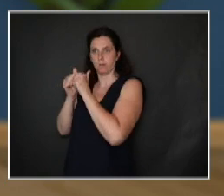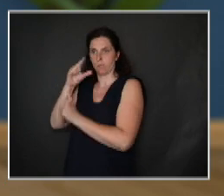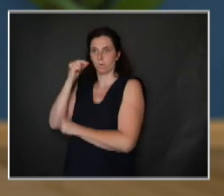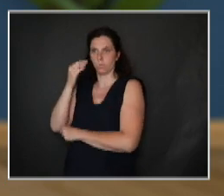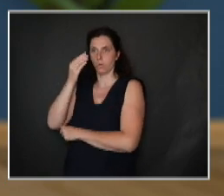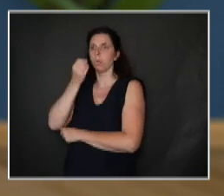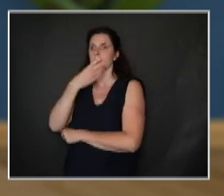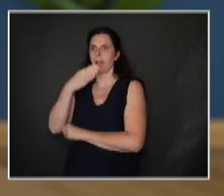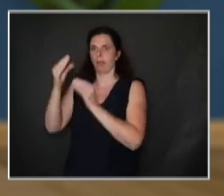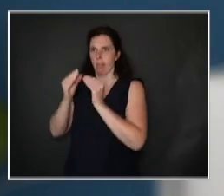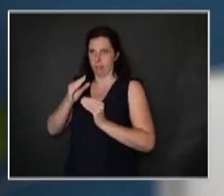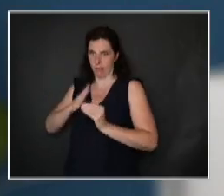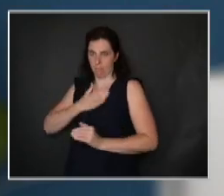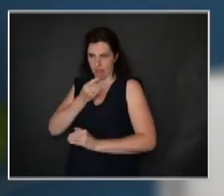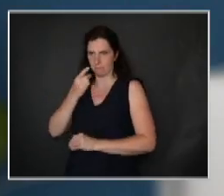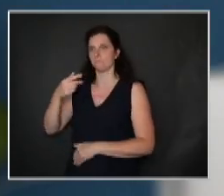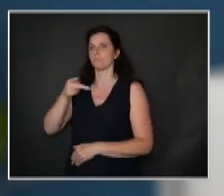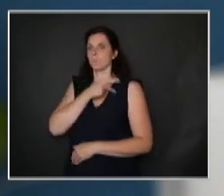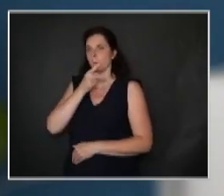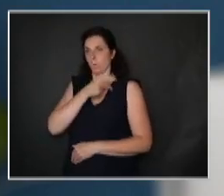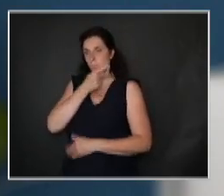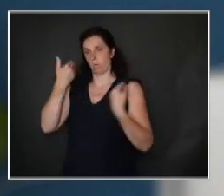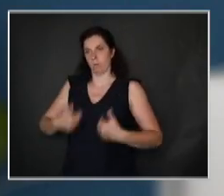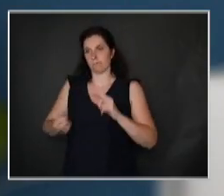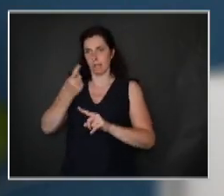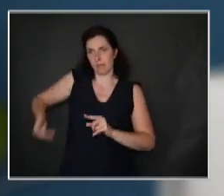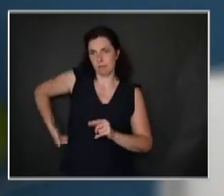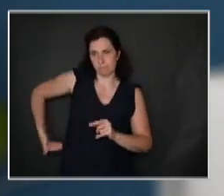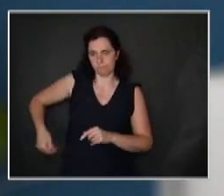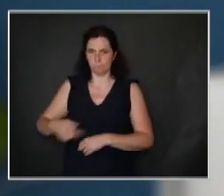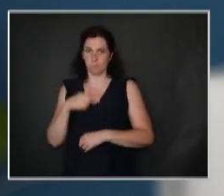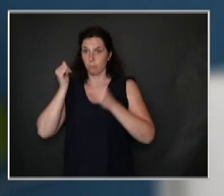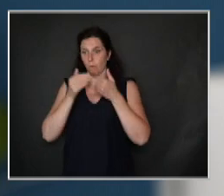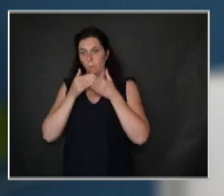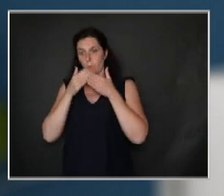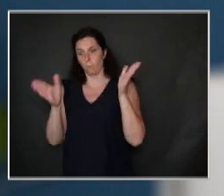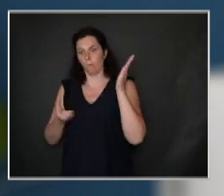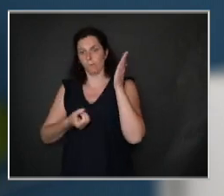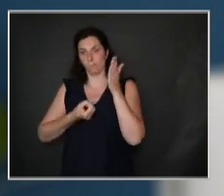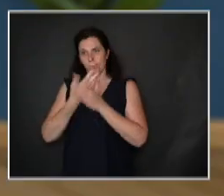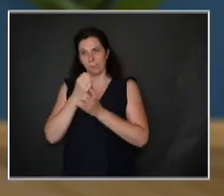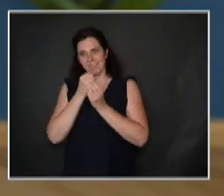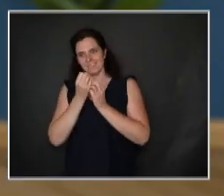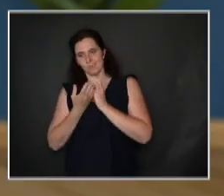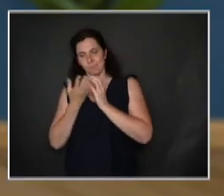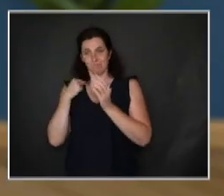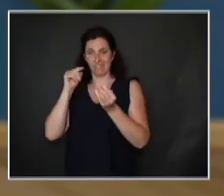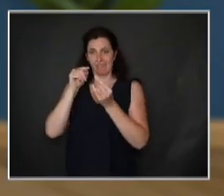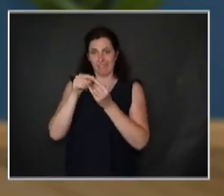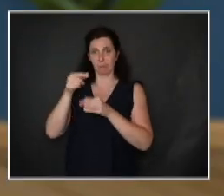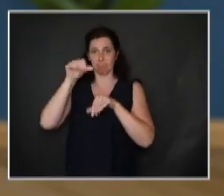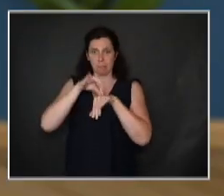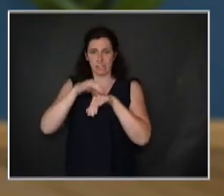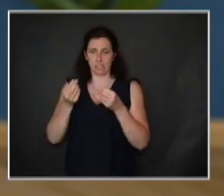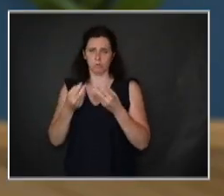médecin néphrologue. Pour ouvrir la saison, nous abordons une pathologie très fréquente,